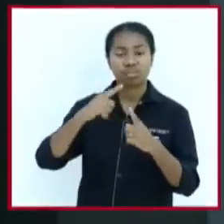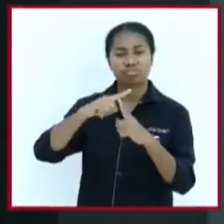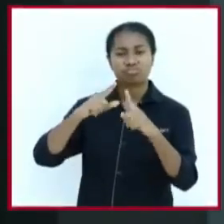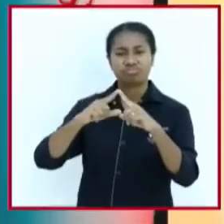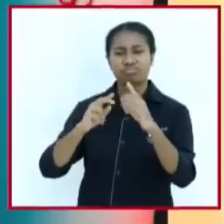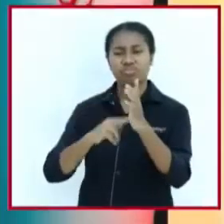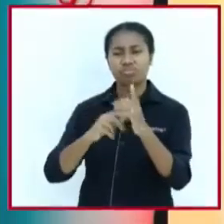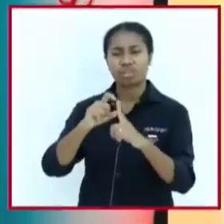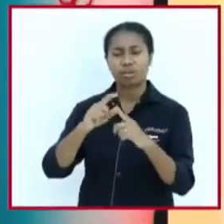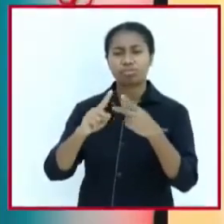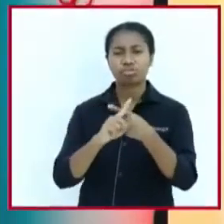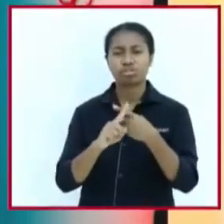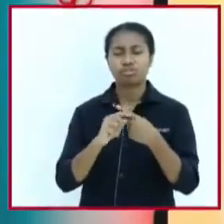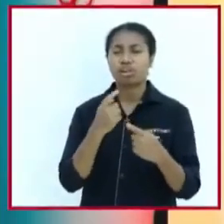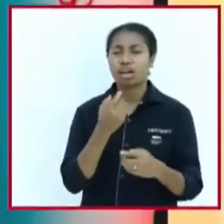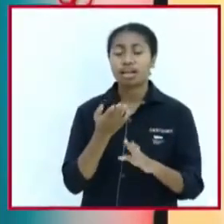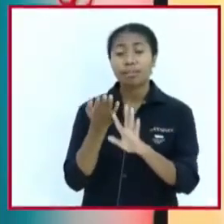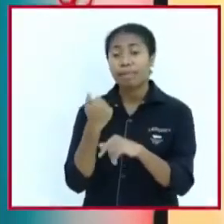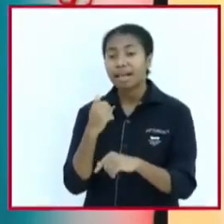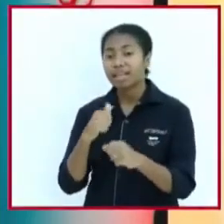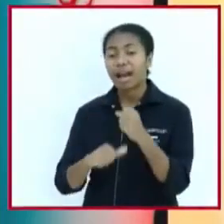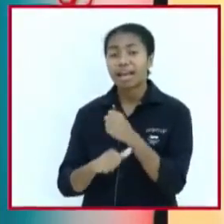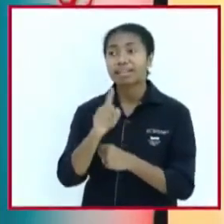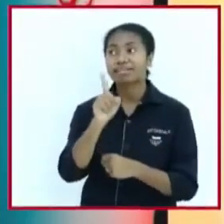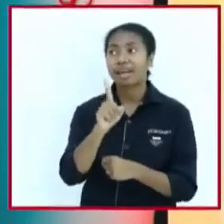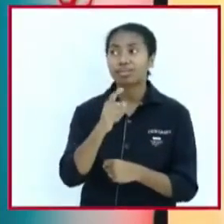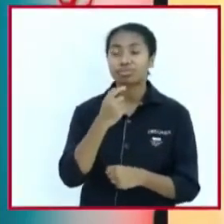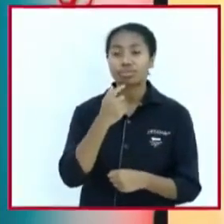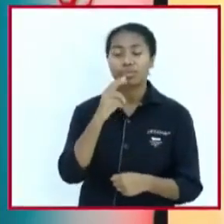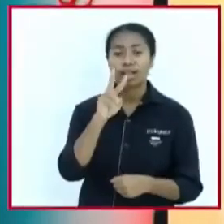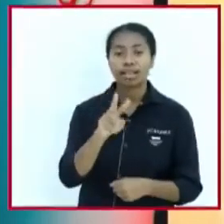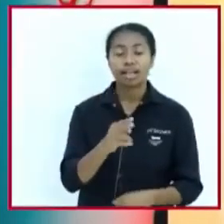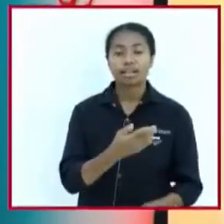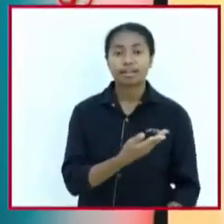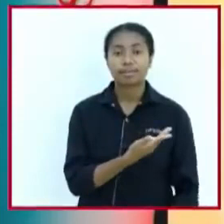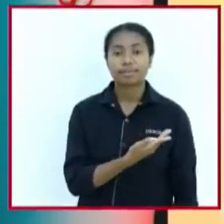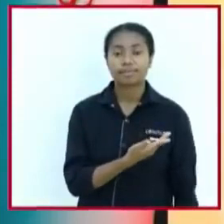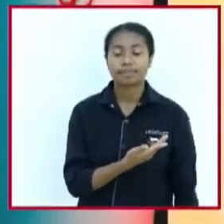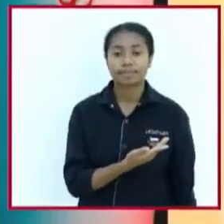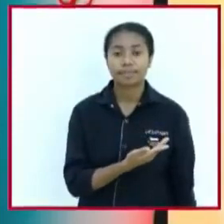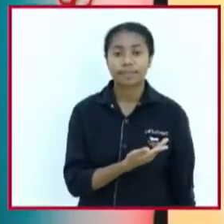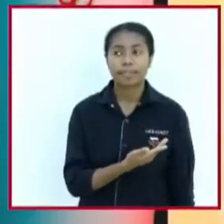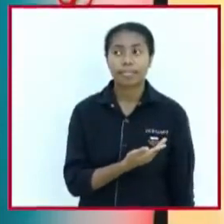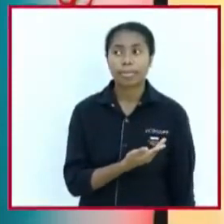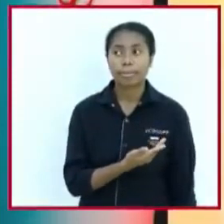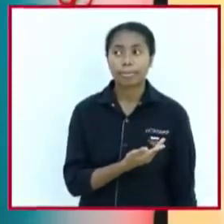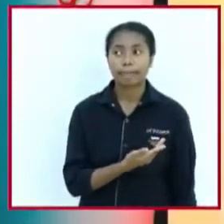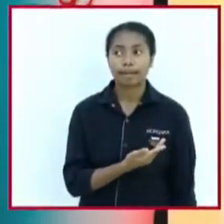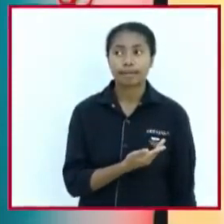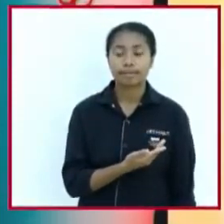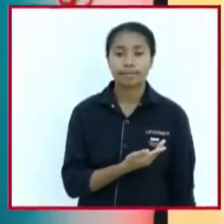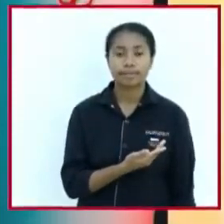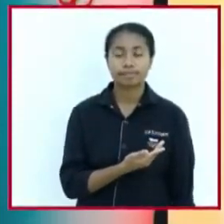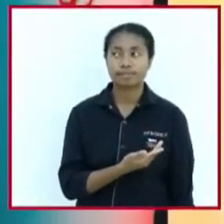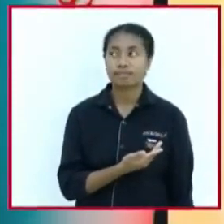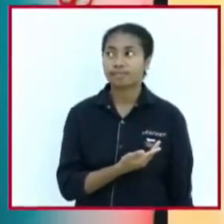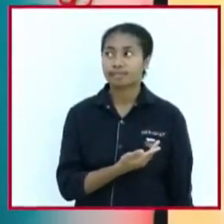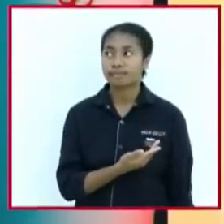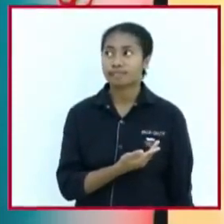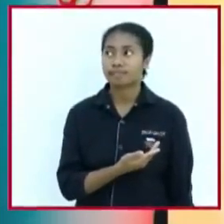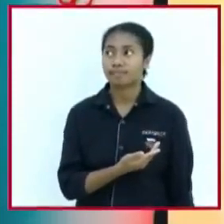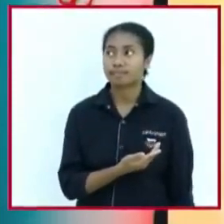satu Ibrah 12 kita mempunyai banyak saksi bagaikan awan yang mengelilingi kita marilah kita menanggalkan semua beban